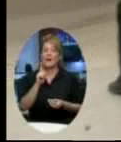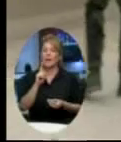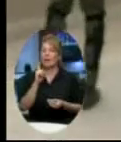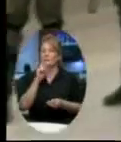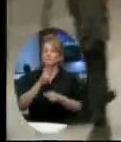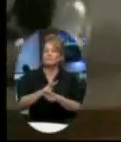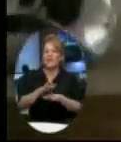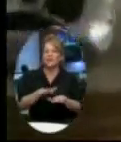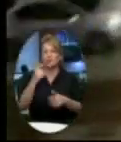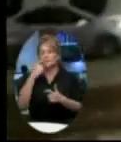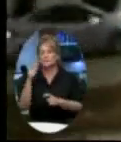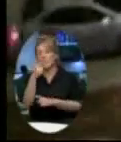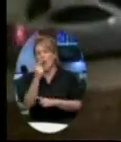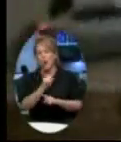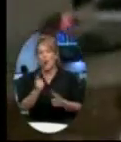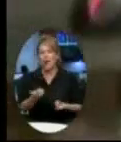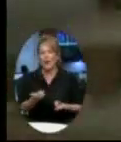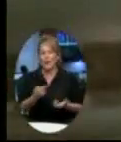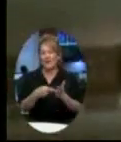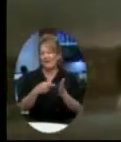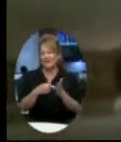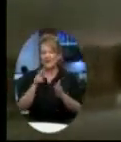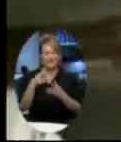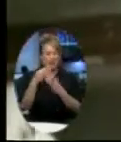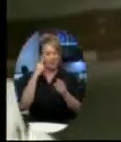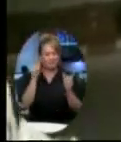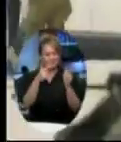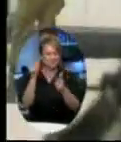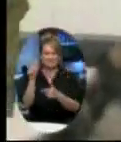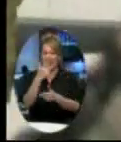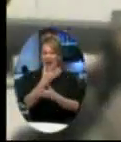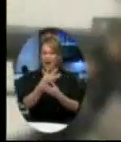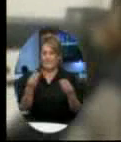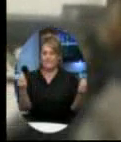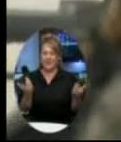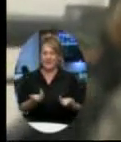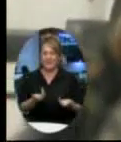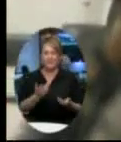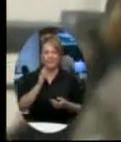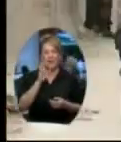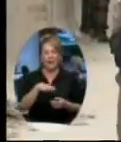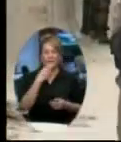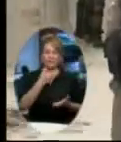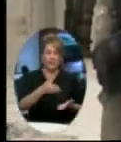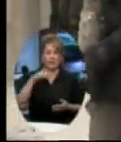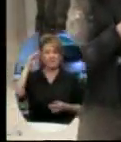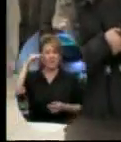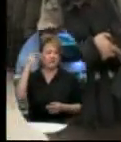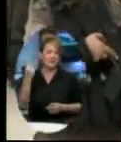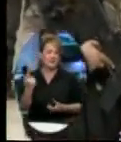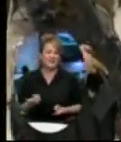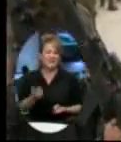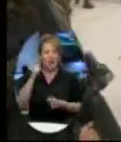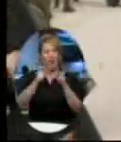בשטח, הרי שמדובר במאות תיעודים מצד אזרחים ישראלים, אך גם מצד אזרחים פלסטינים ואזרחים